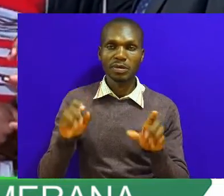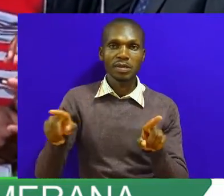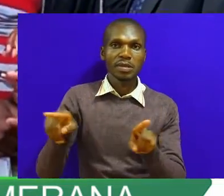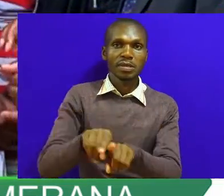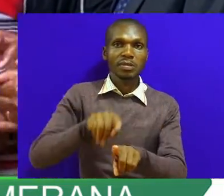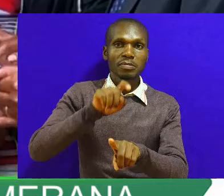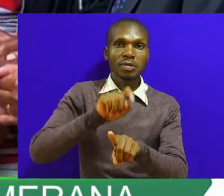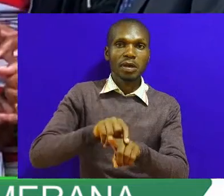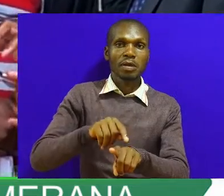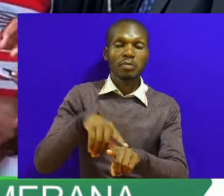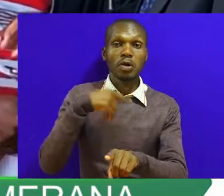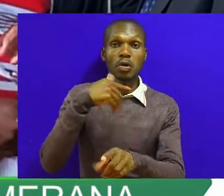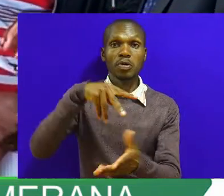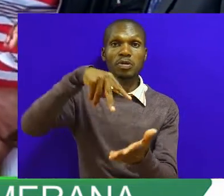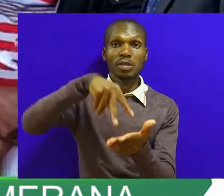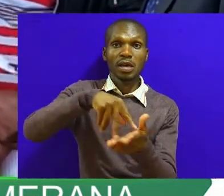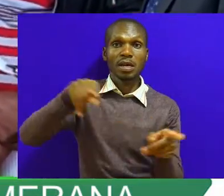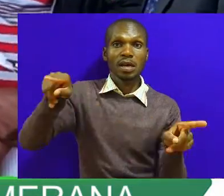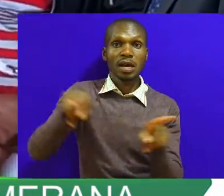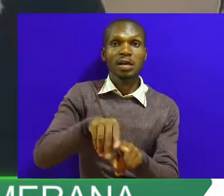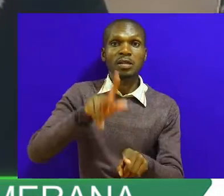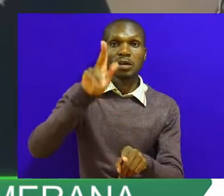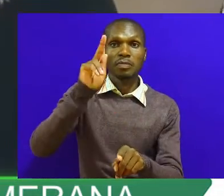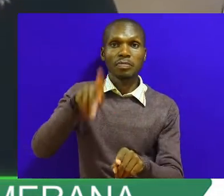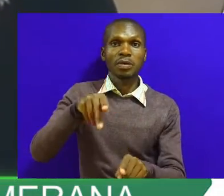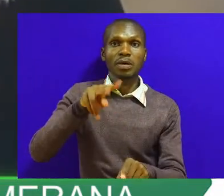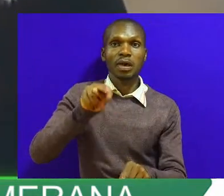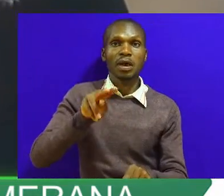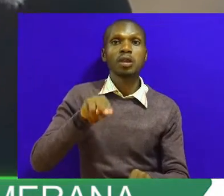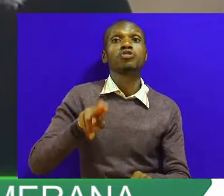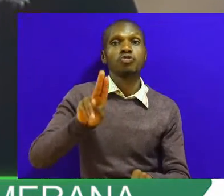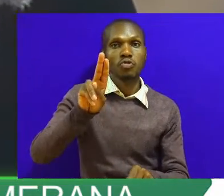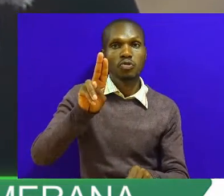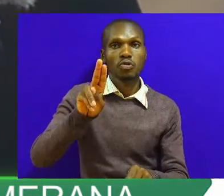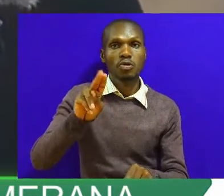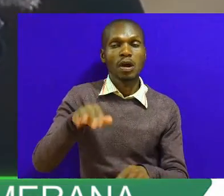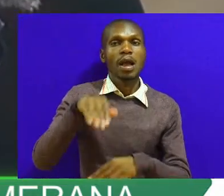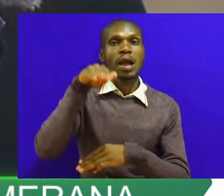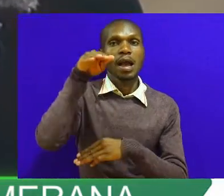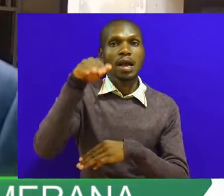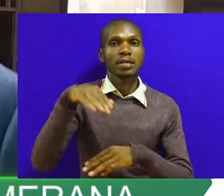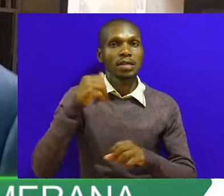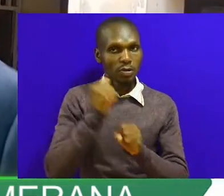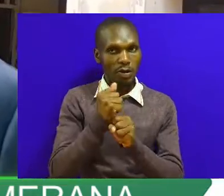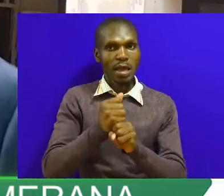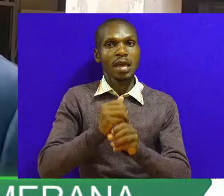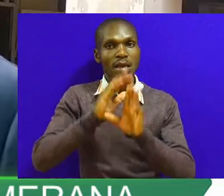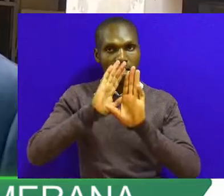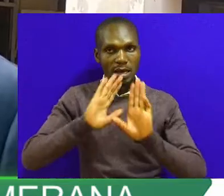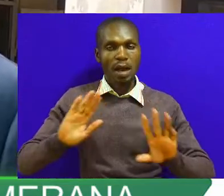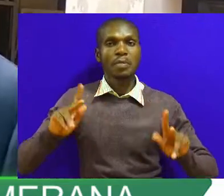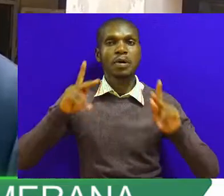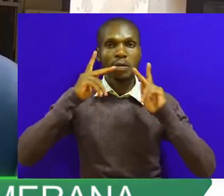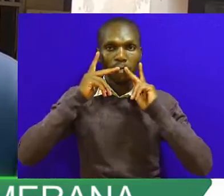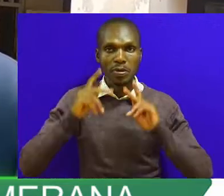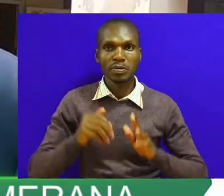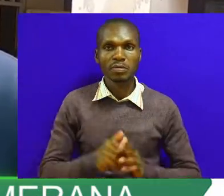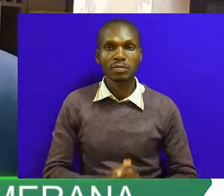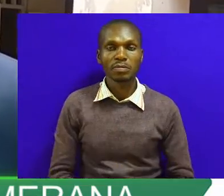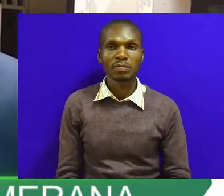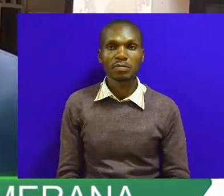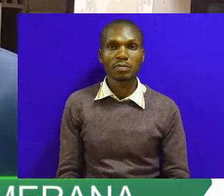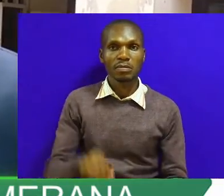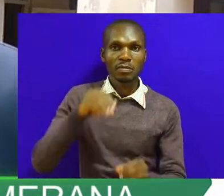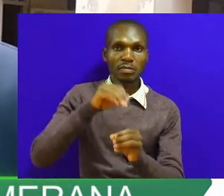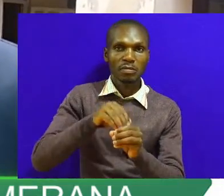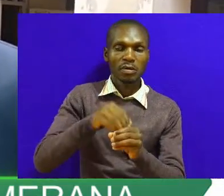kurwa ekiamagia PNU George Nyamweya asabire chikambain chomorembe. Tugene ti twensi pituligi chikureche ya